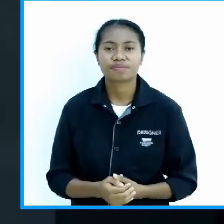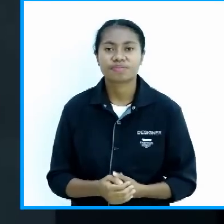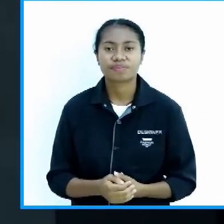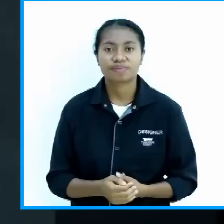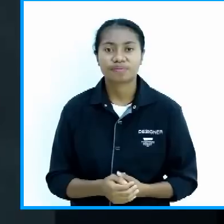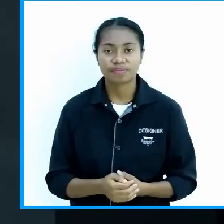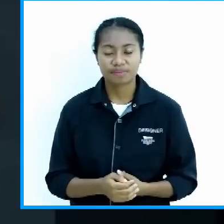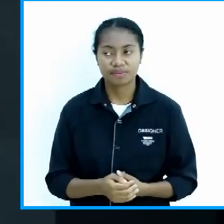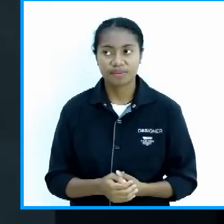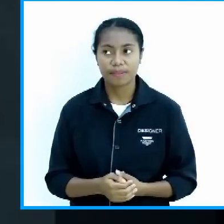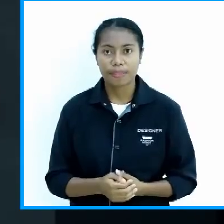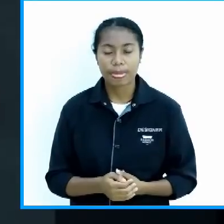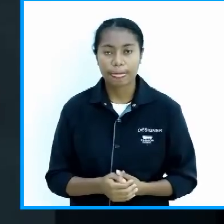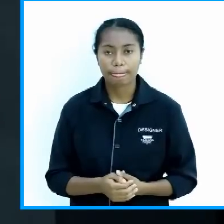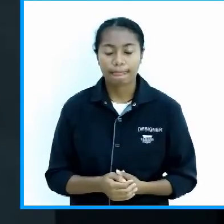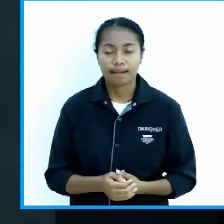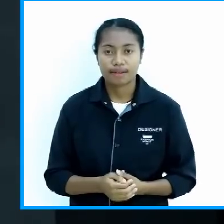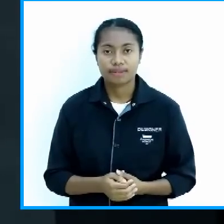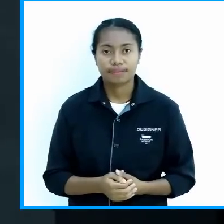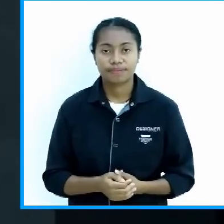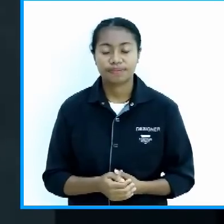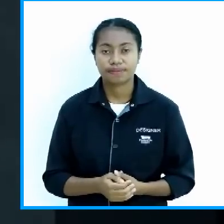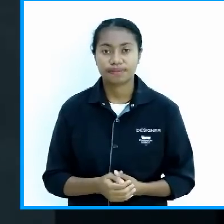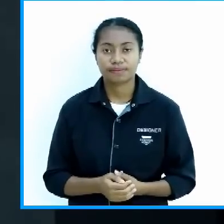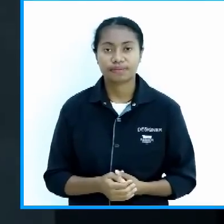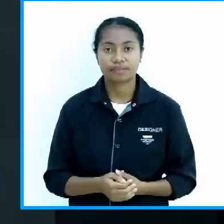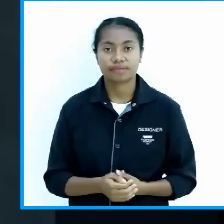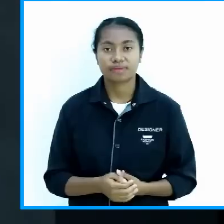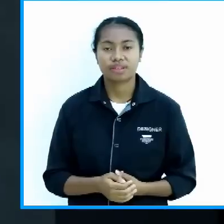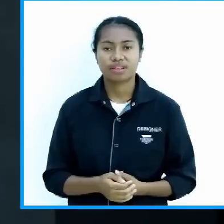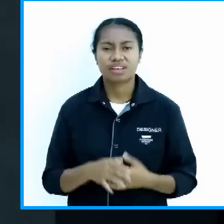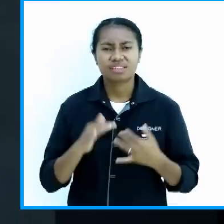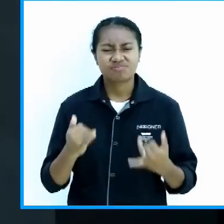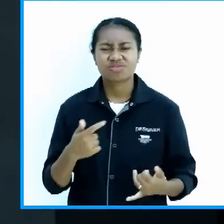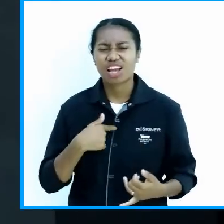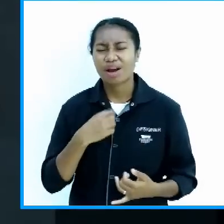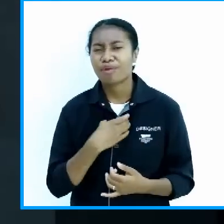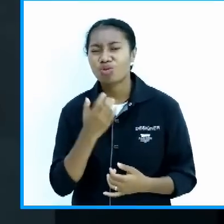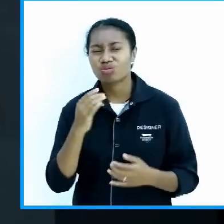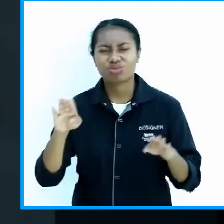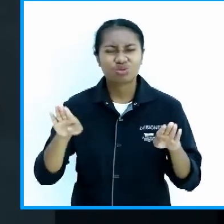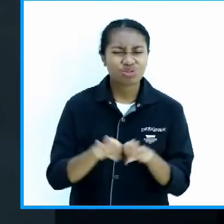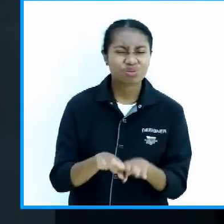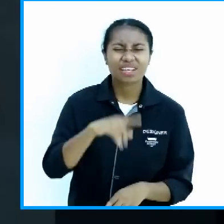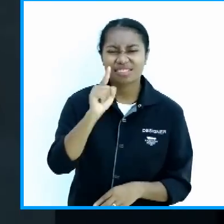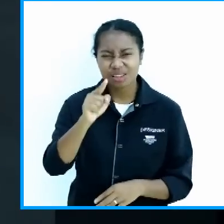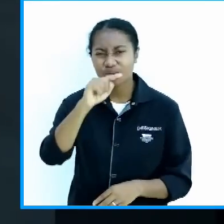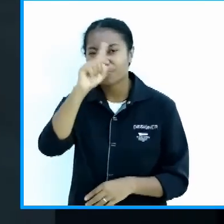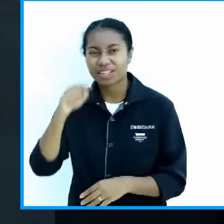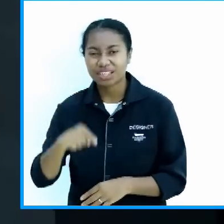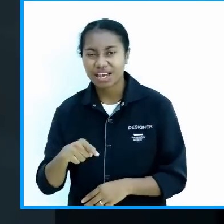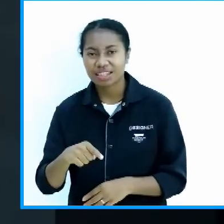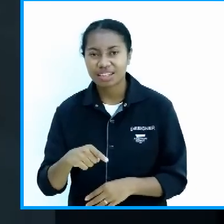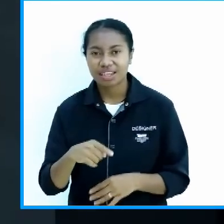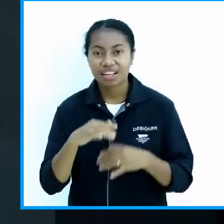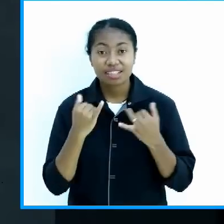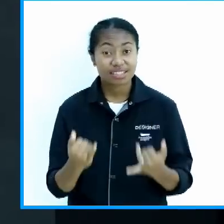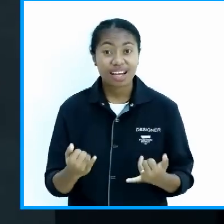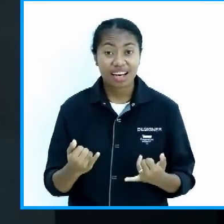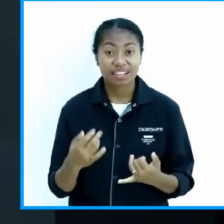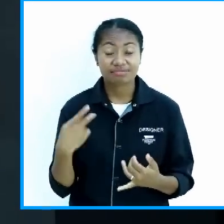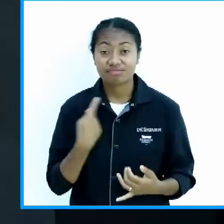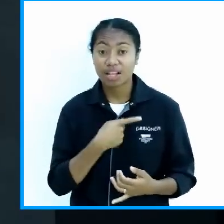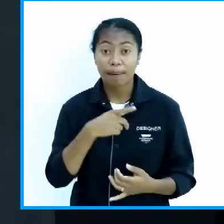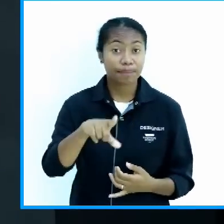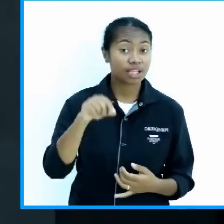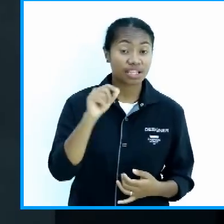untuk membawa penyakit buat orang ya. Jadi saya mau tutup dengan satu pertanyaan. Silahkan kita pilih mana yang baik. Mau